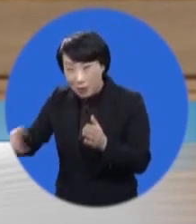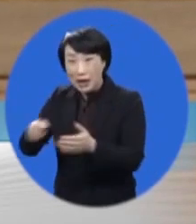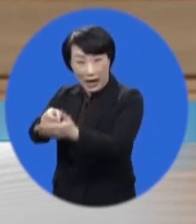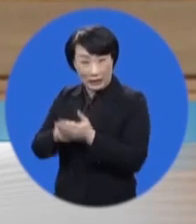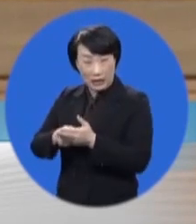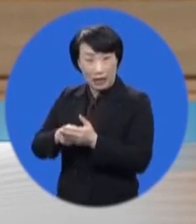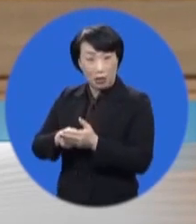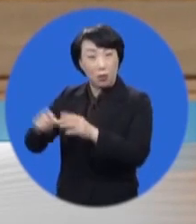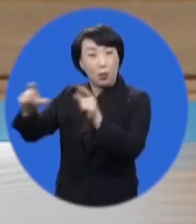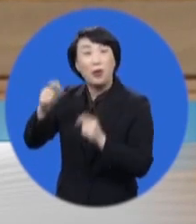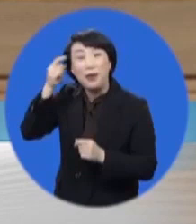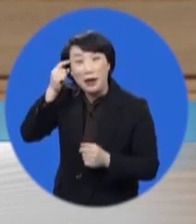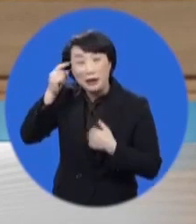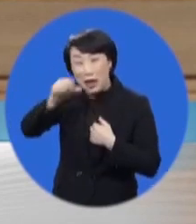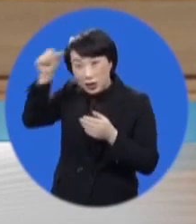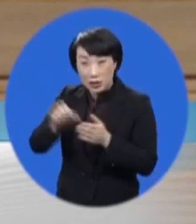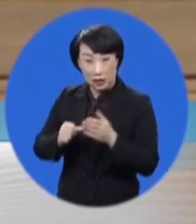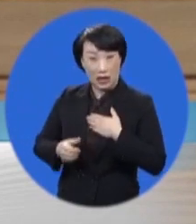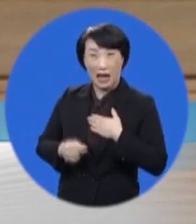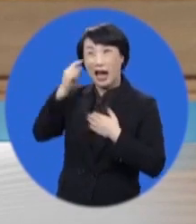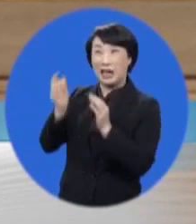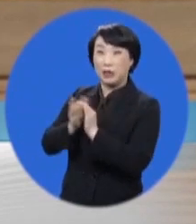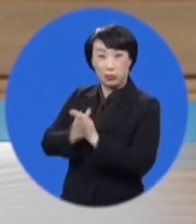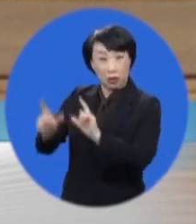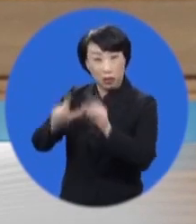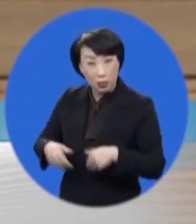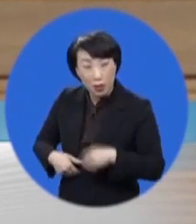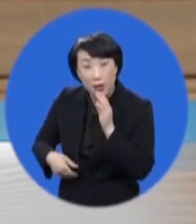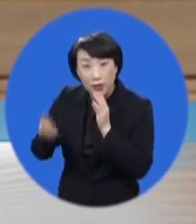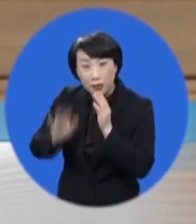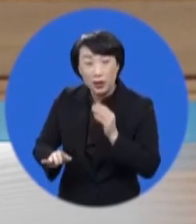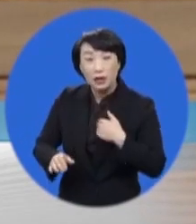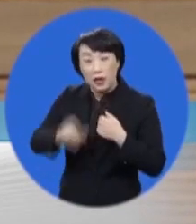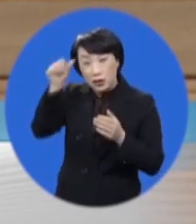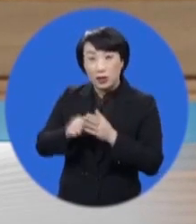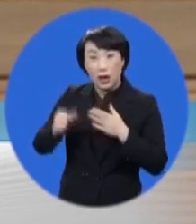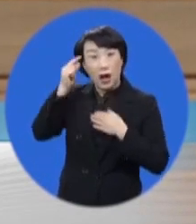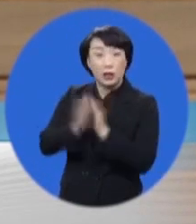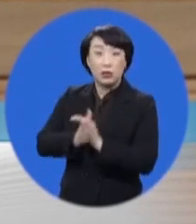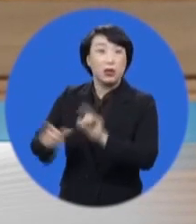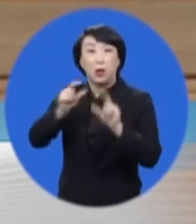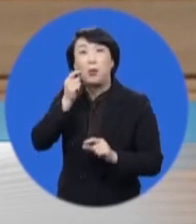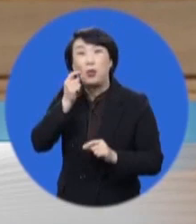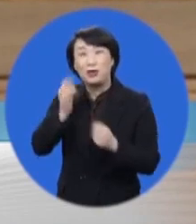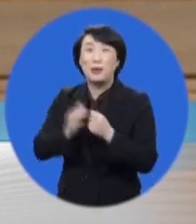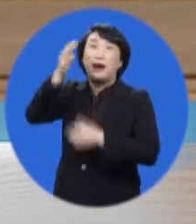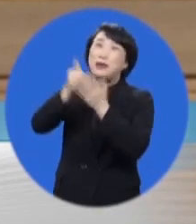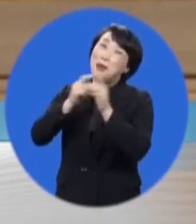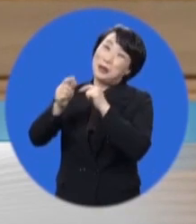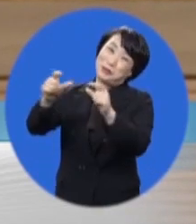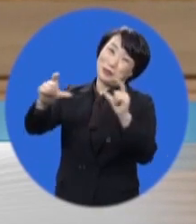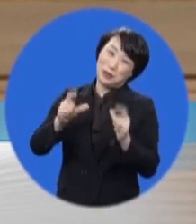했거든. 내 인생은 내가 알아서 살아야 되는데 내 인생을 내가 알아서 못 사니까